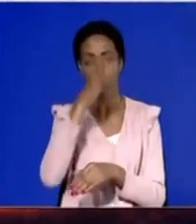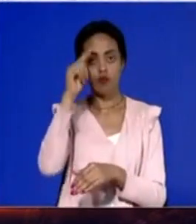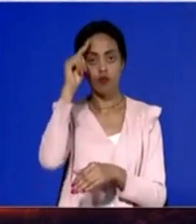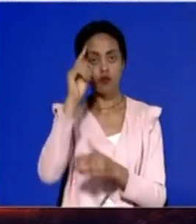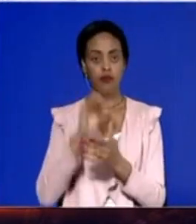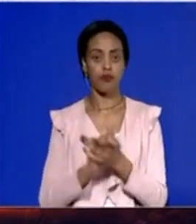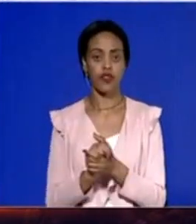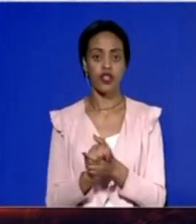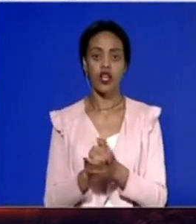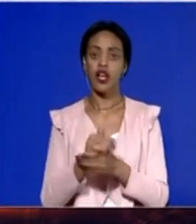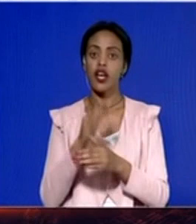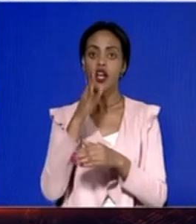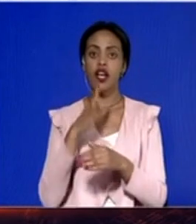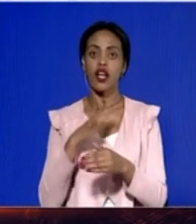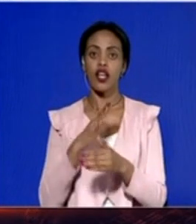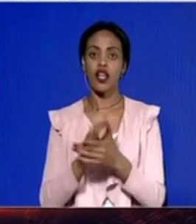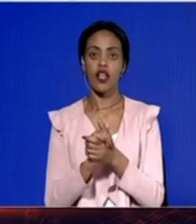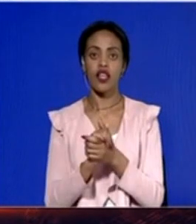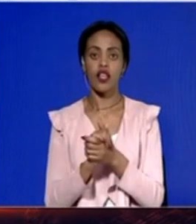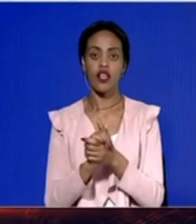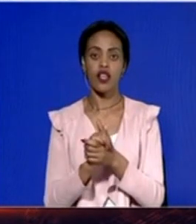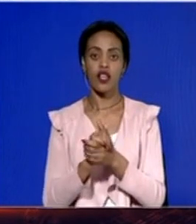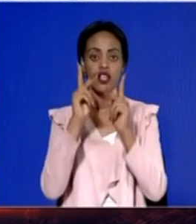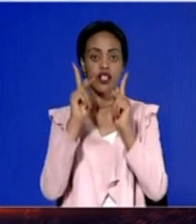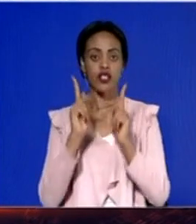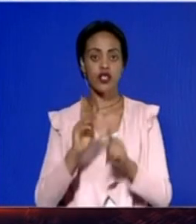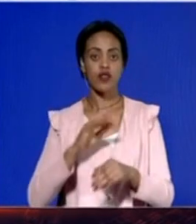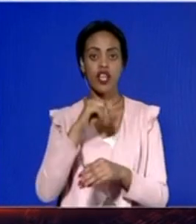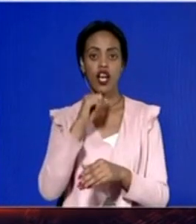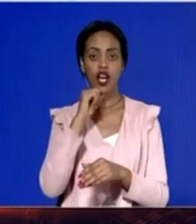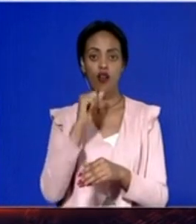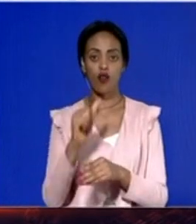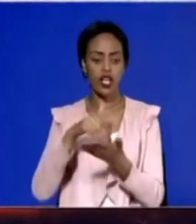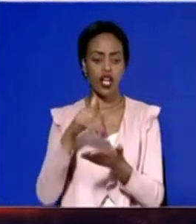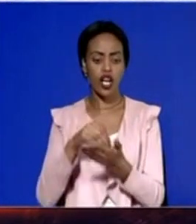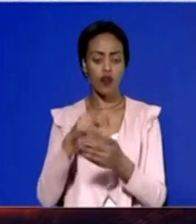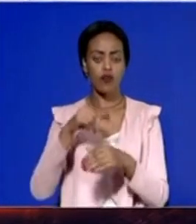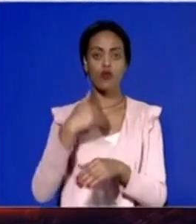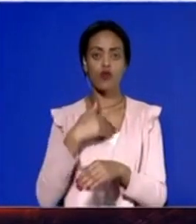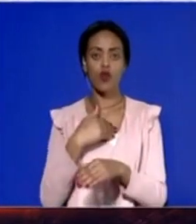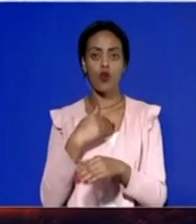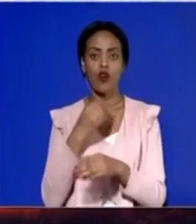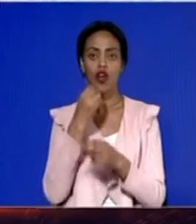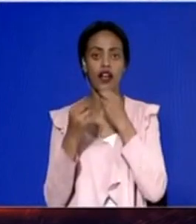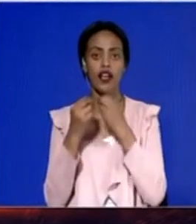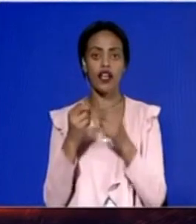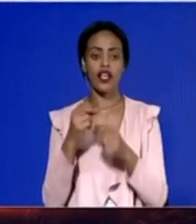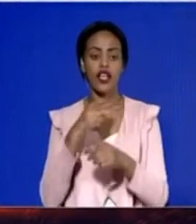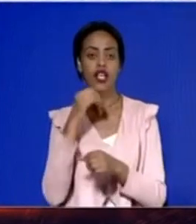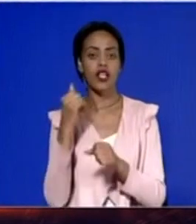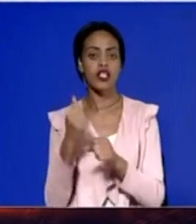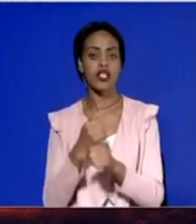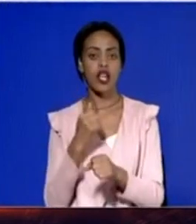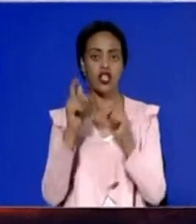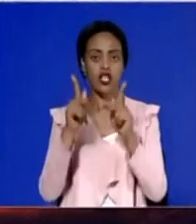مخات مدلاونا قبرنا حزبنا زي عاقوالهم تدقاقامي زرعلهم زلو قبناتن سقعات قبنن ناي مدرا أسرحتي